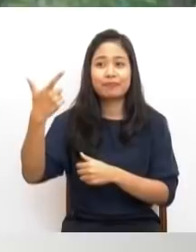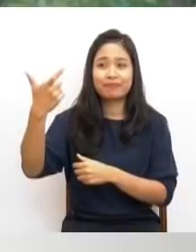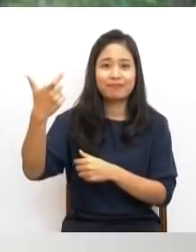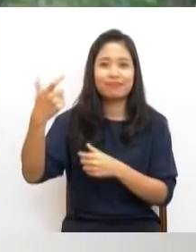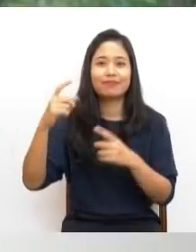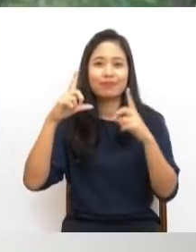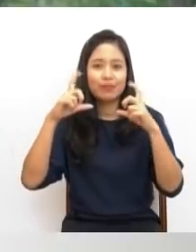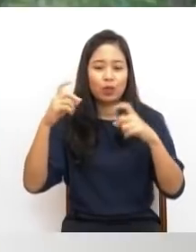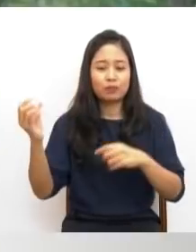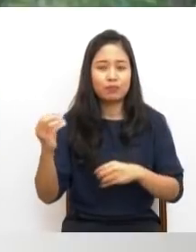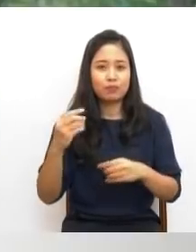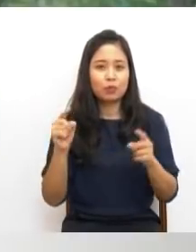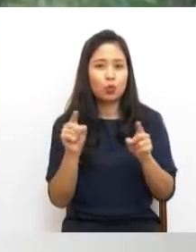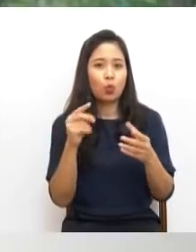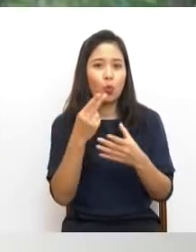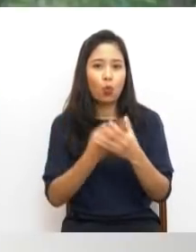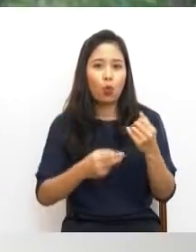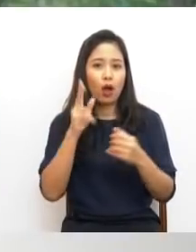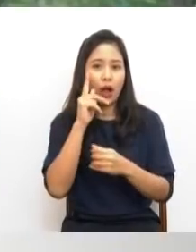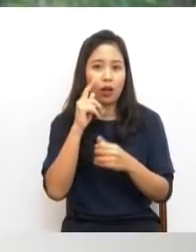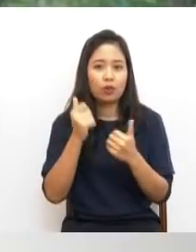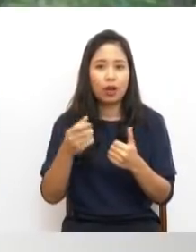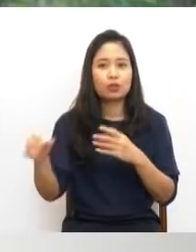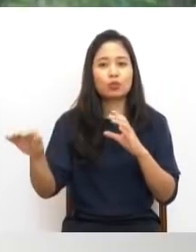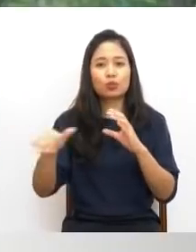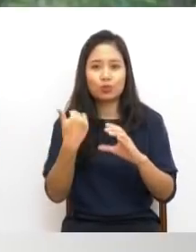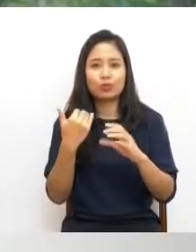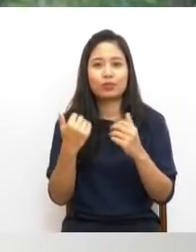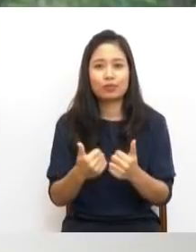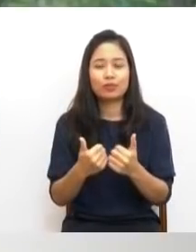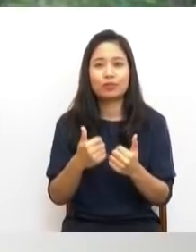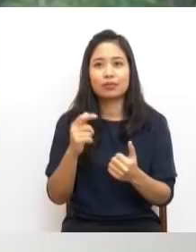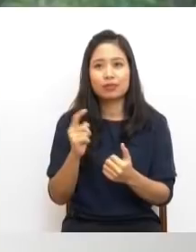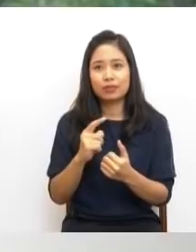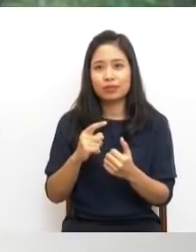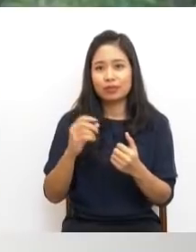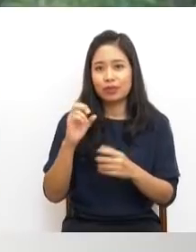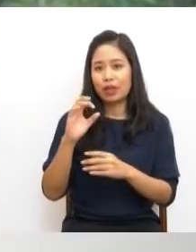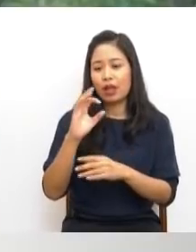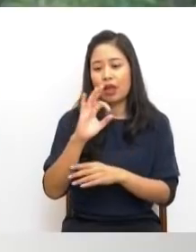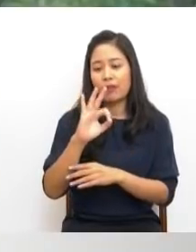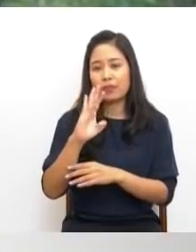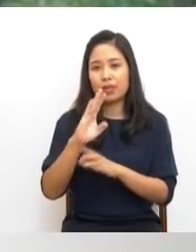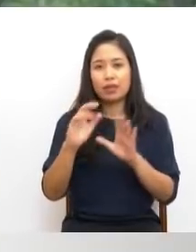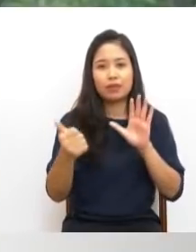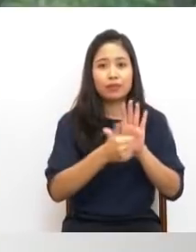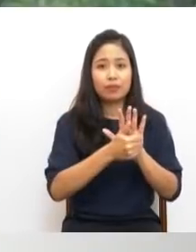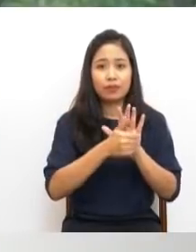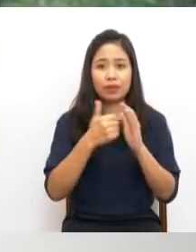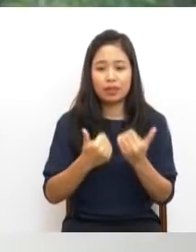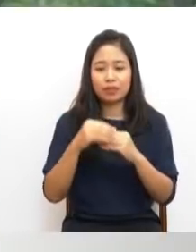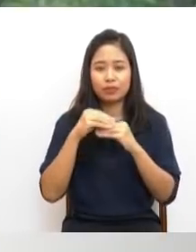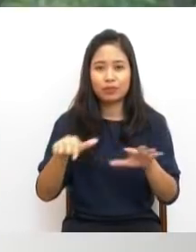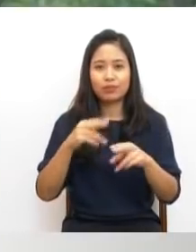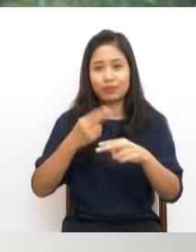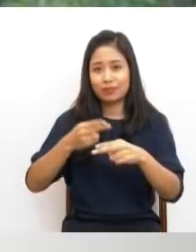ที่รับชมรายการของเรามานะคะแล้วก็ส่งมาทางอินบ็อกซ์ค่ะทางแฟนเพจ Facebook obek channel นะคะซึ่งเราค่ะจะปิดรับรูป